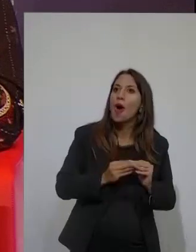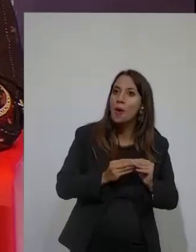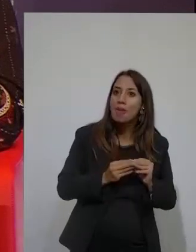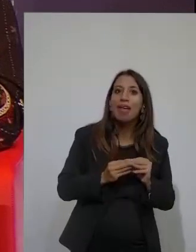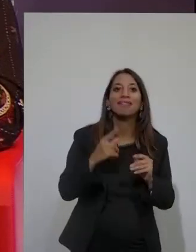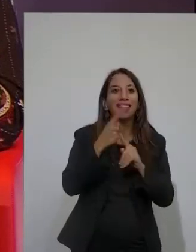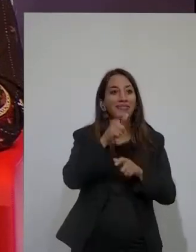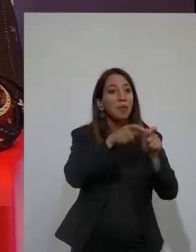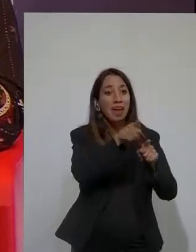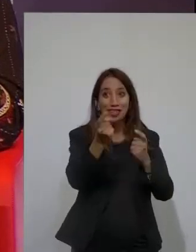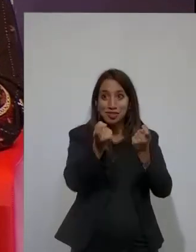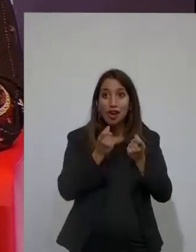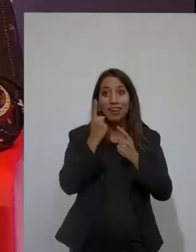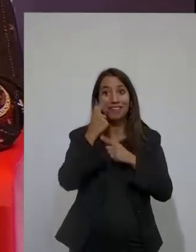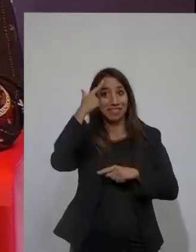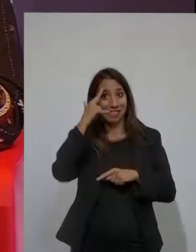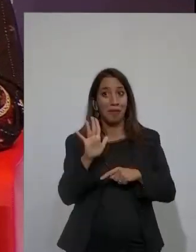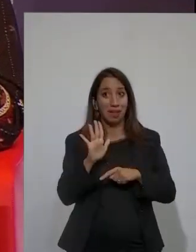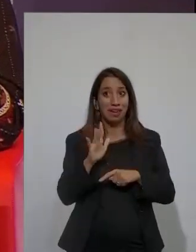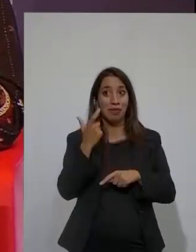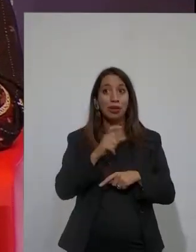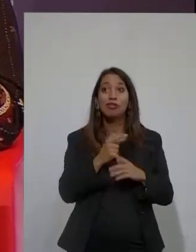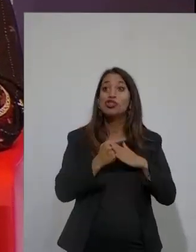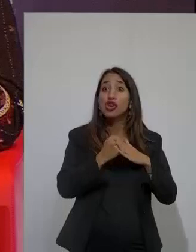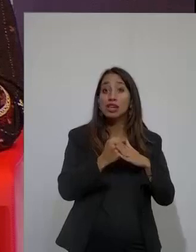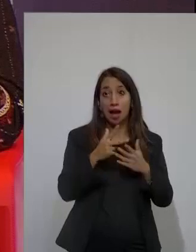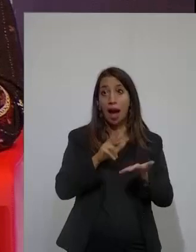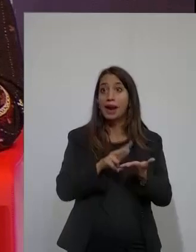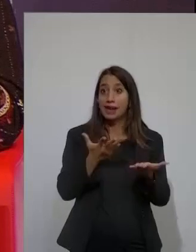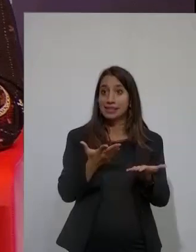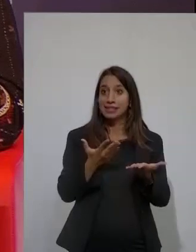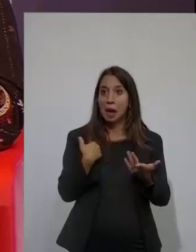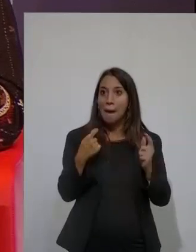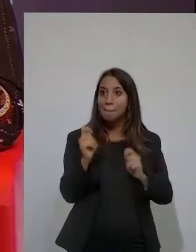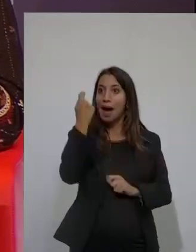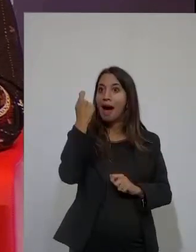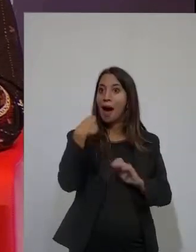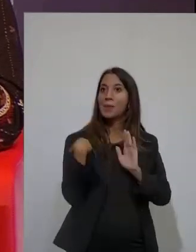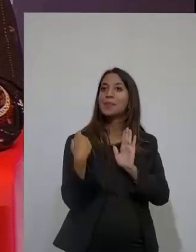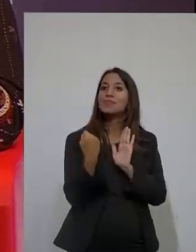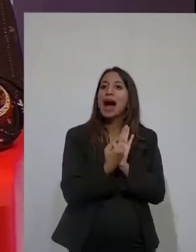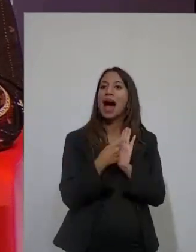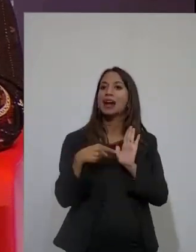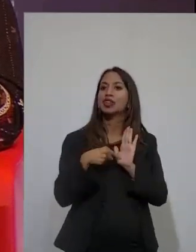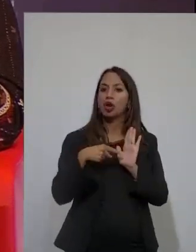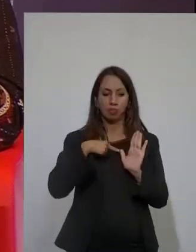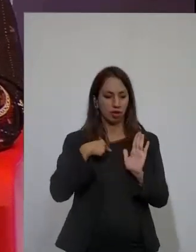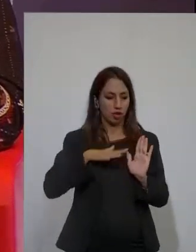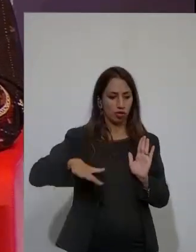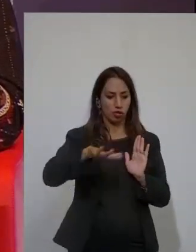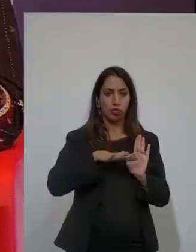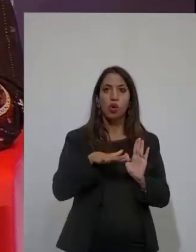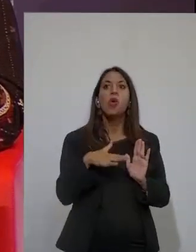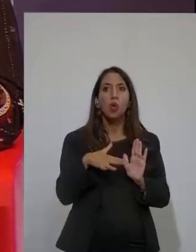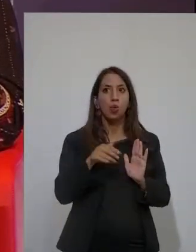è una garanzia in un certo senso, cioè il fatto che venga conseguito questo marchio che contraddistingue la struttura sotto